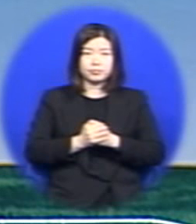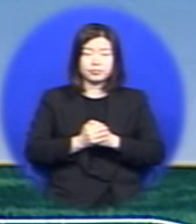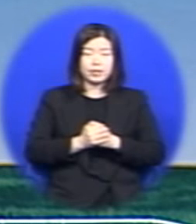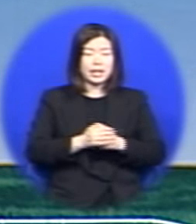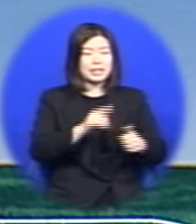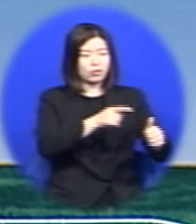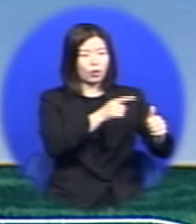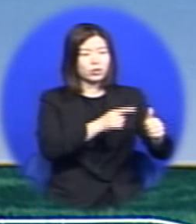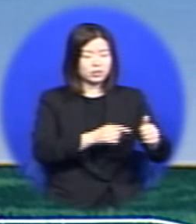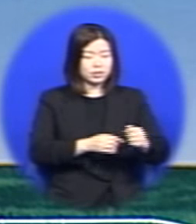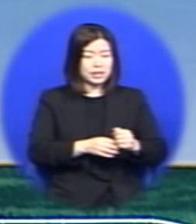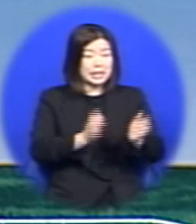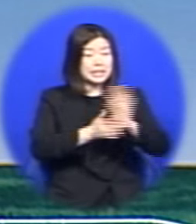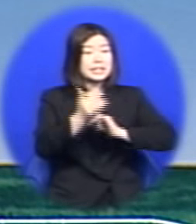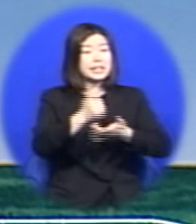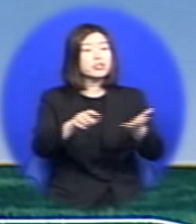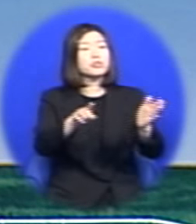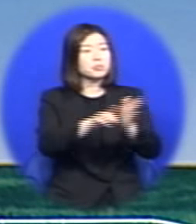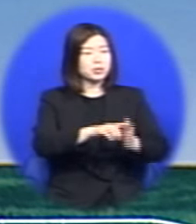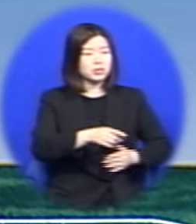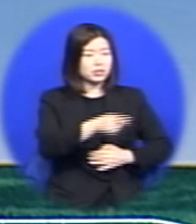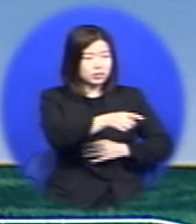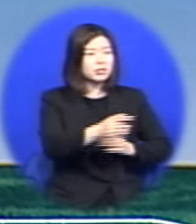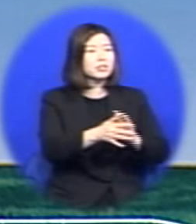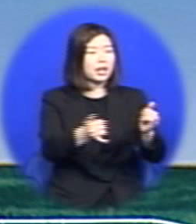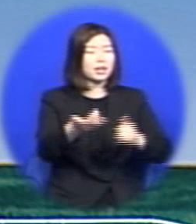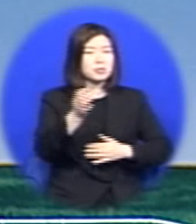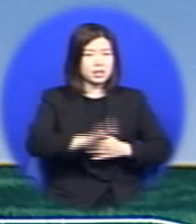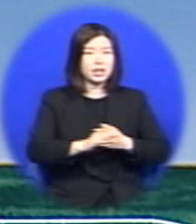넌 임마 예수도 믿고 그런 놈이